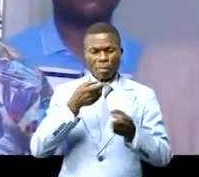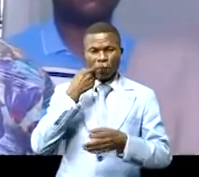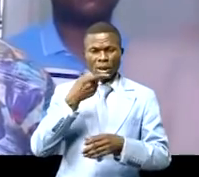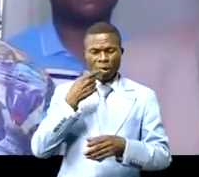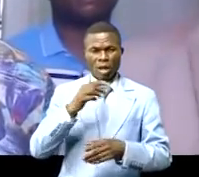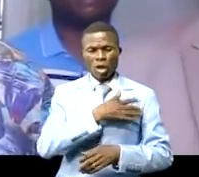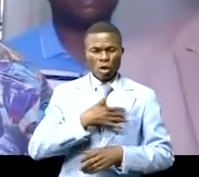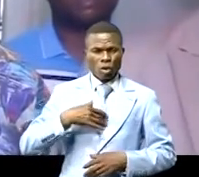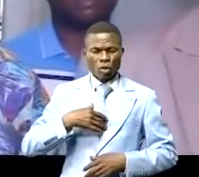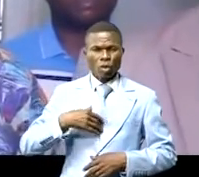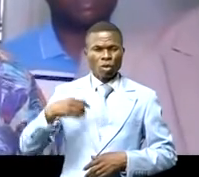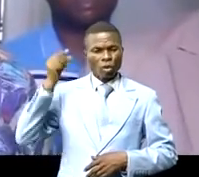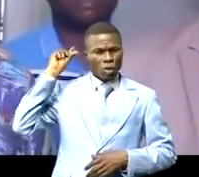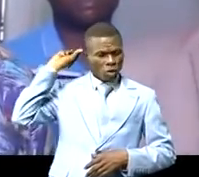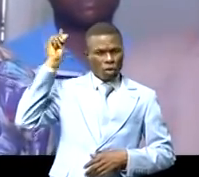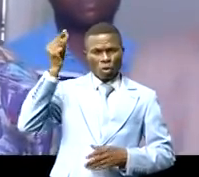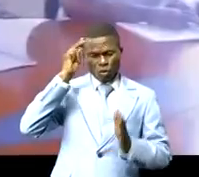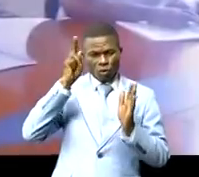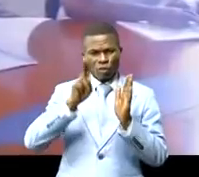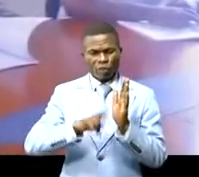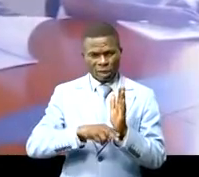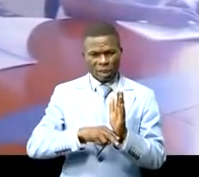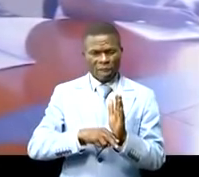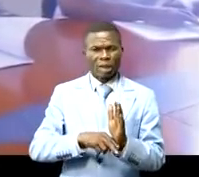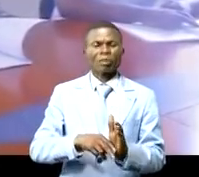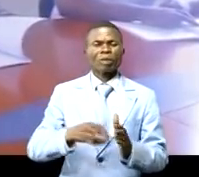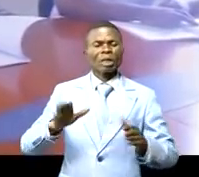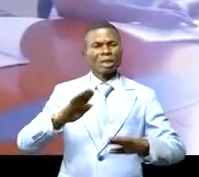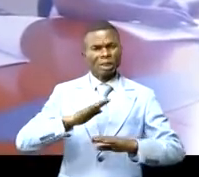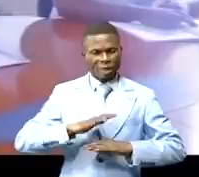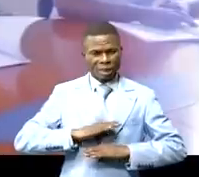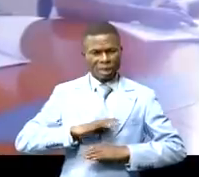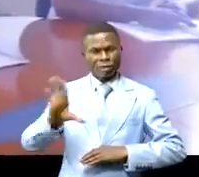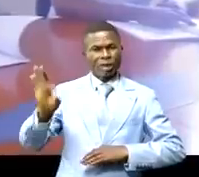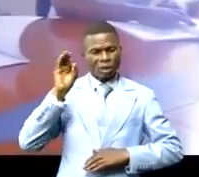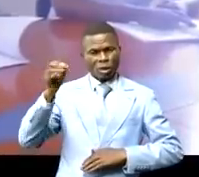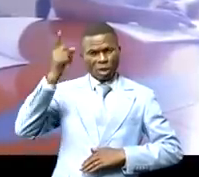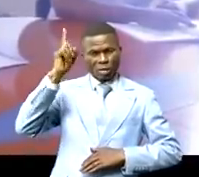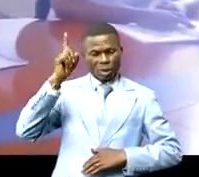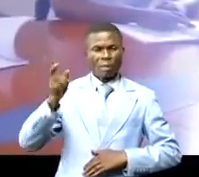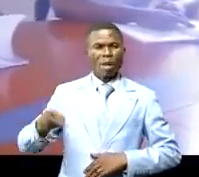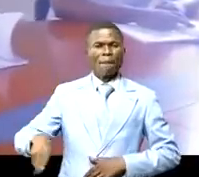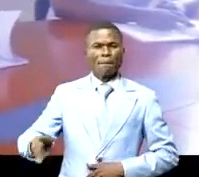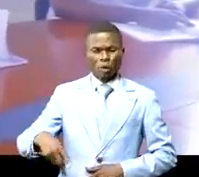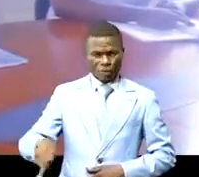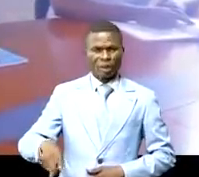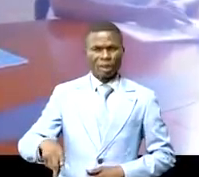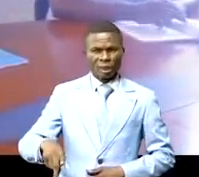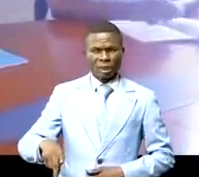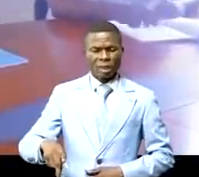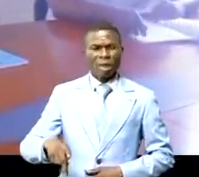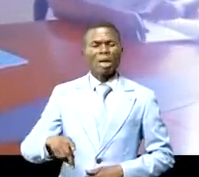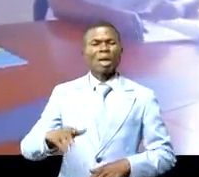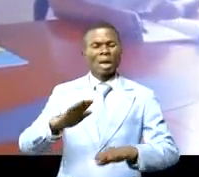gouverneur Bamanissa sa satisfaction d'avoir été coté parmi les premières provinces à